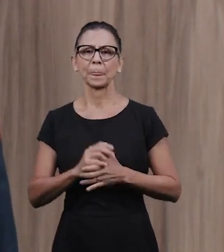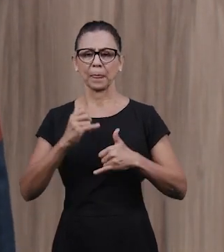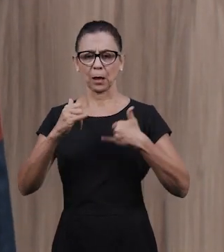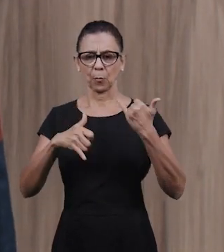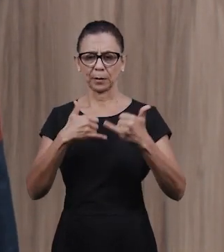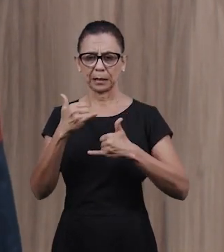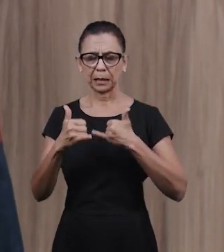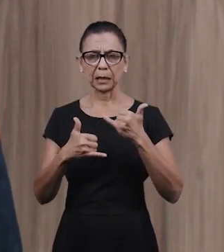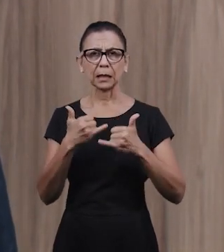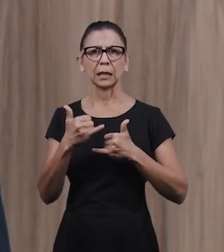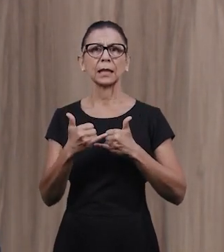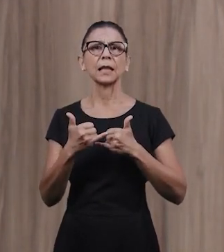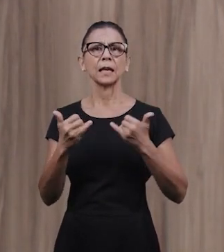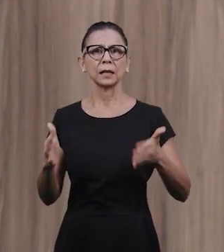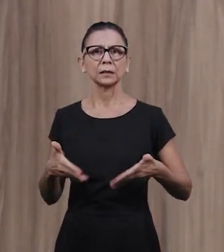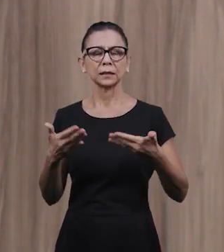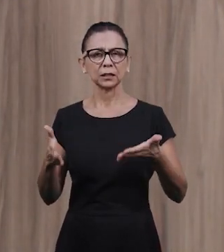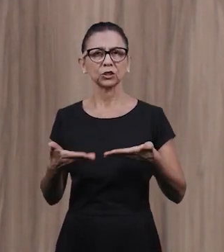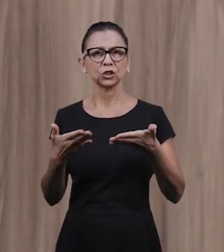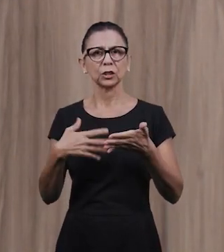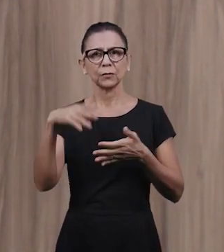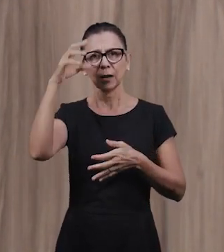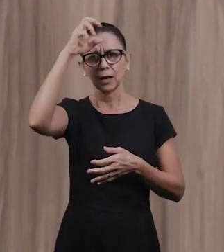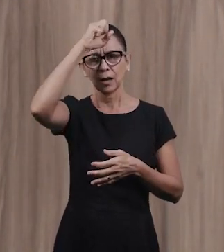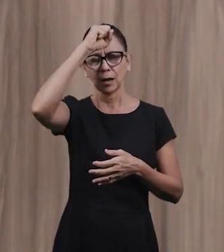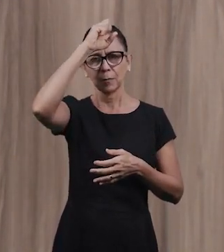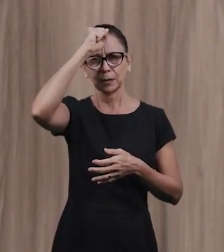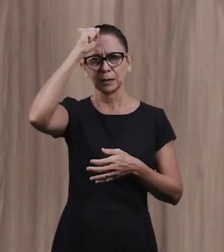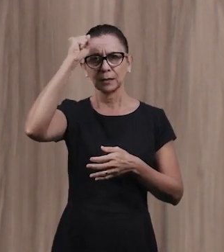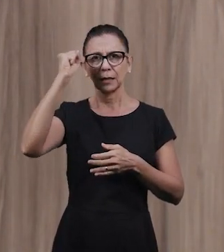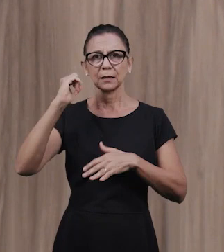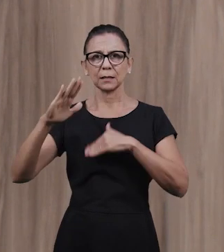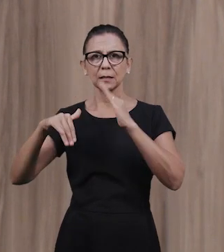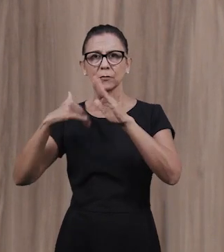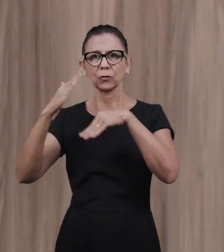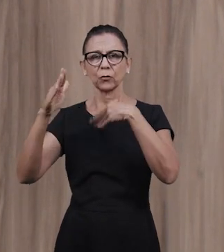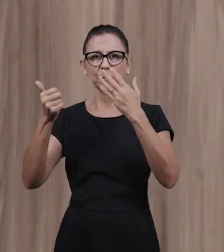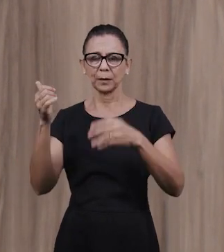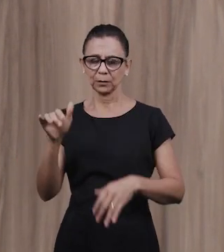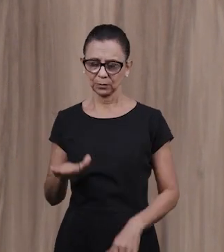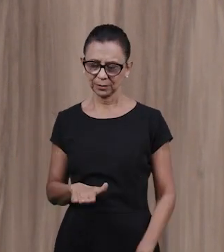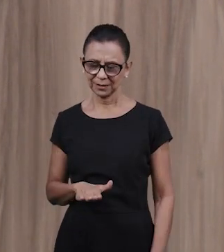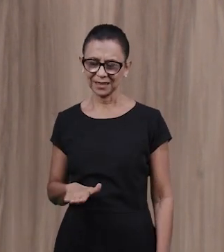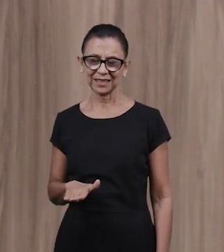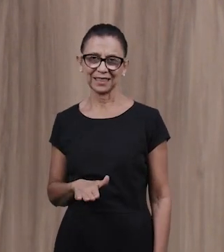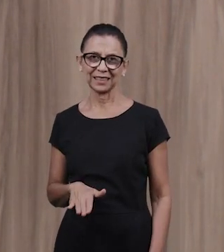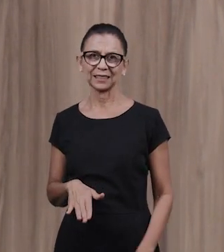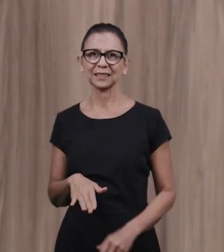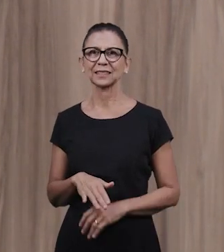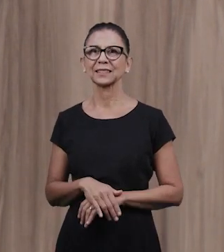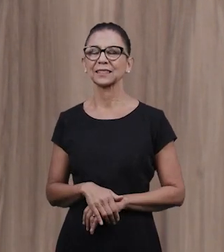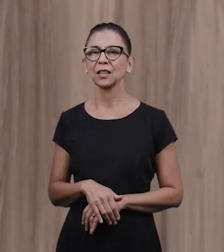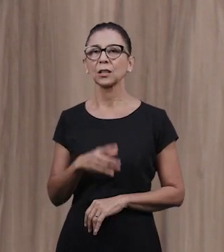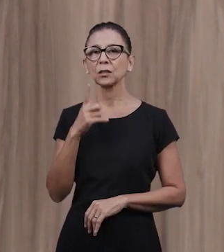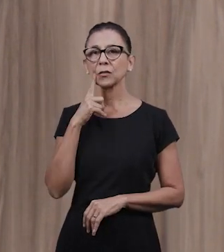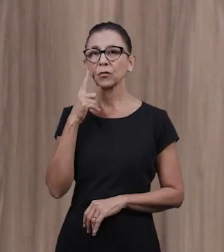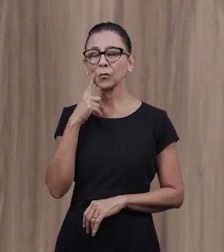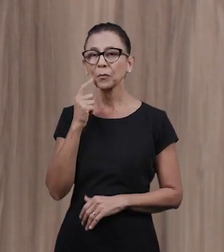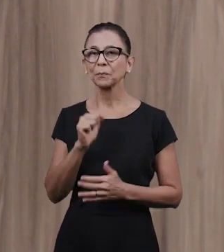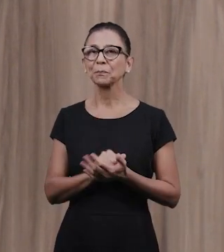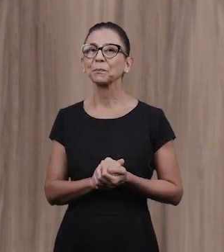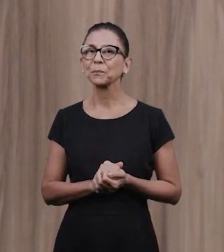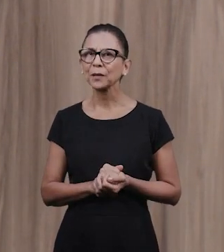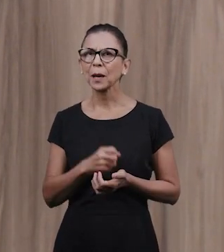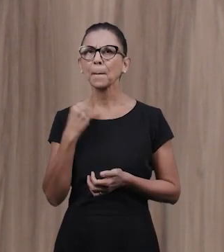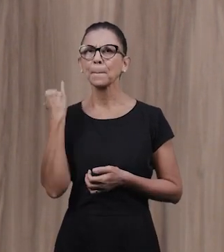offrir à l'apprentissage et au développement infantile. Avec elle, nous avons appris que jouer, c'est une